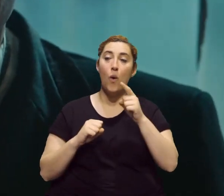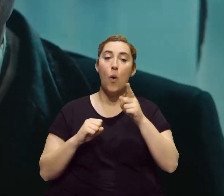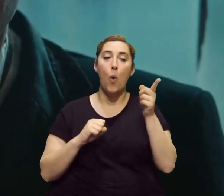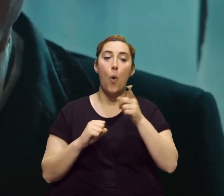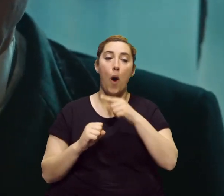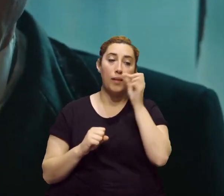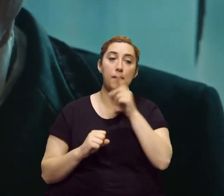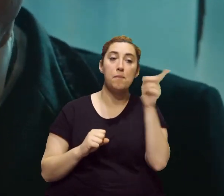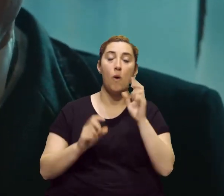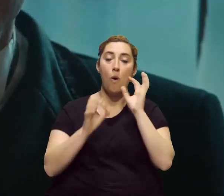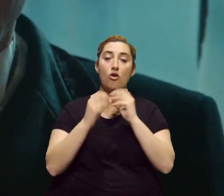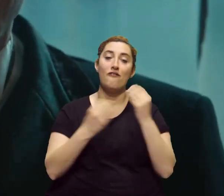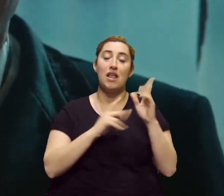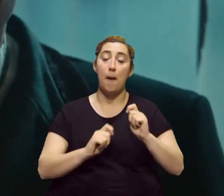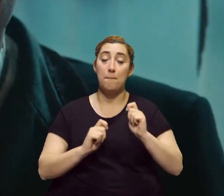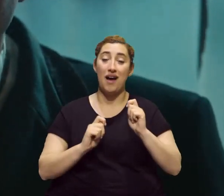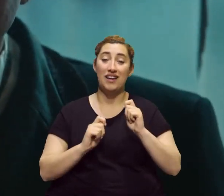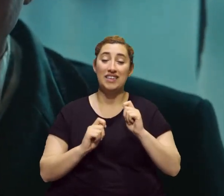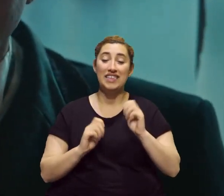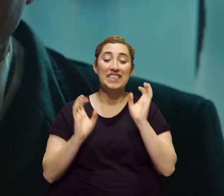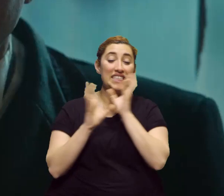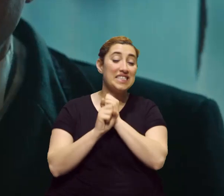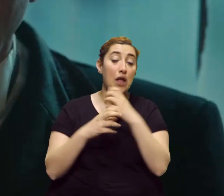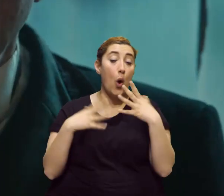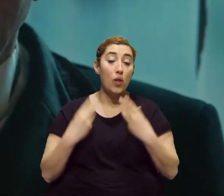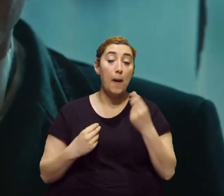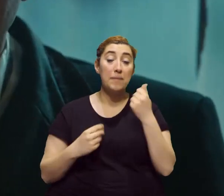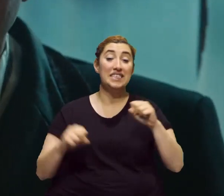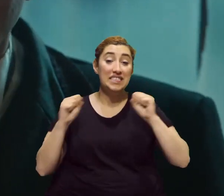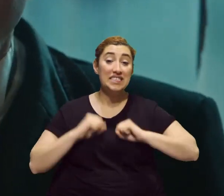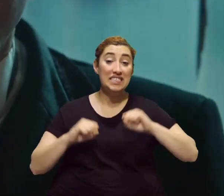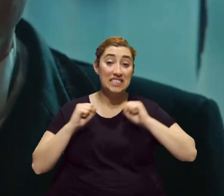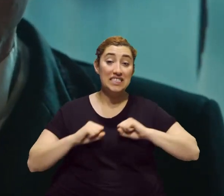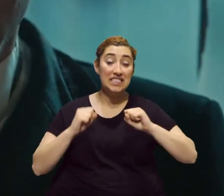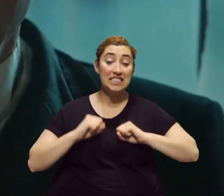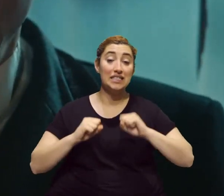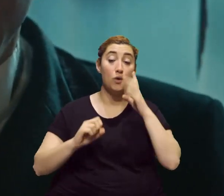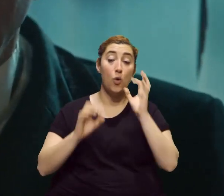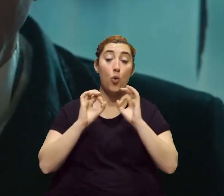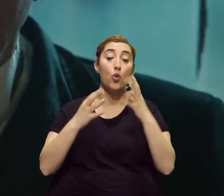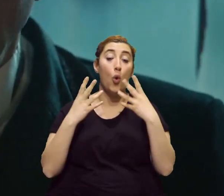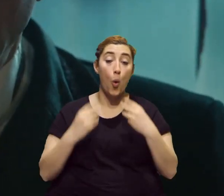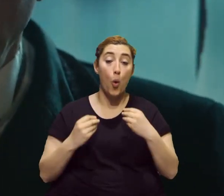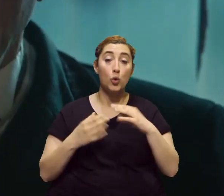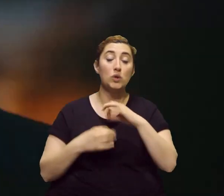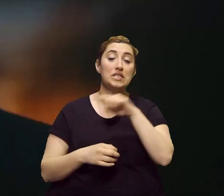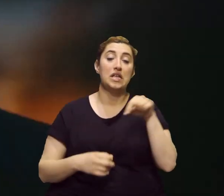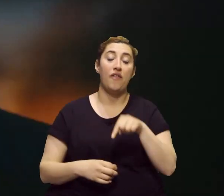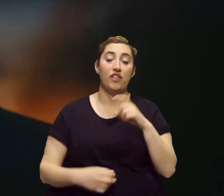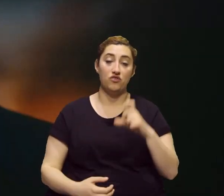eder. Paravanın arkasındakiler, para hırsının kontrol ettiği varlıklar